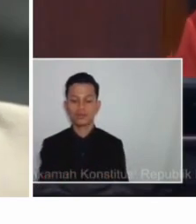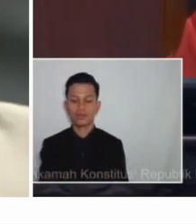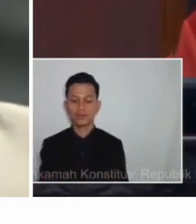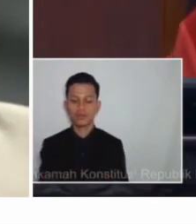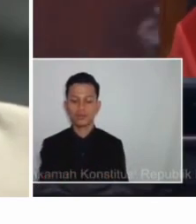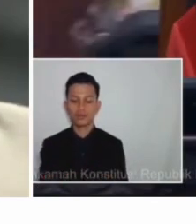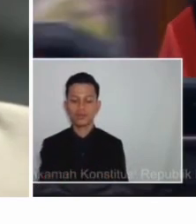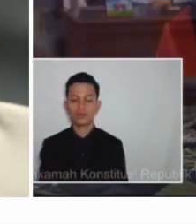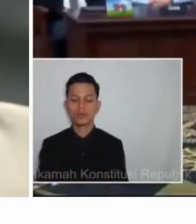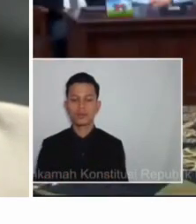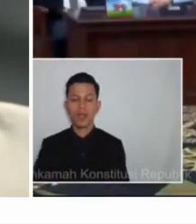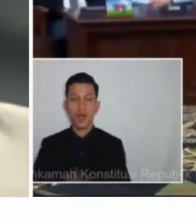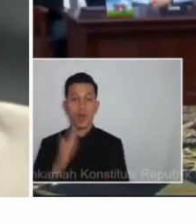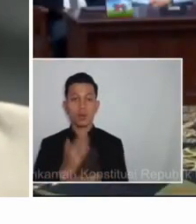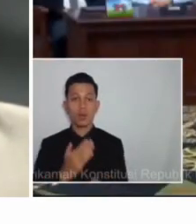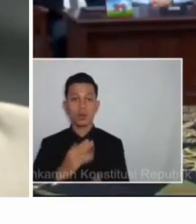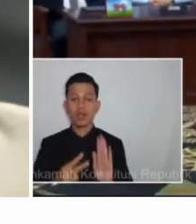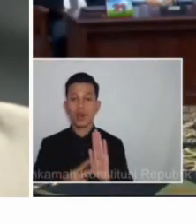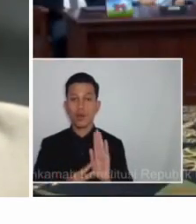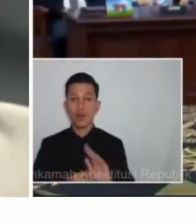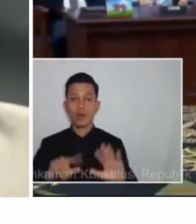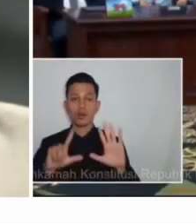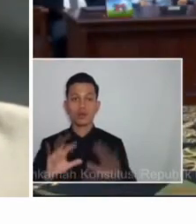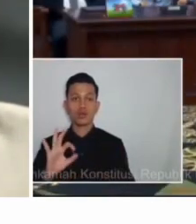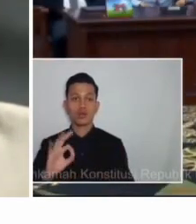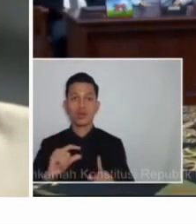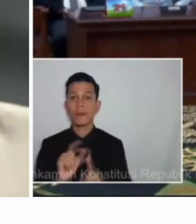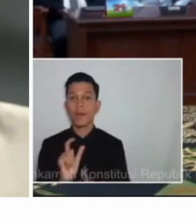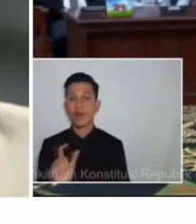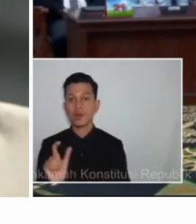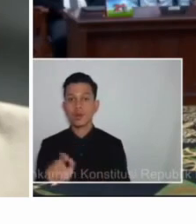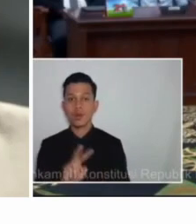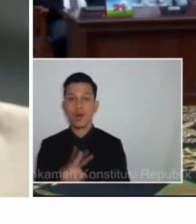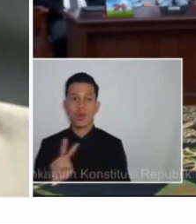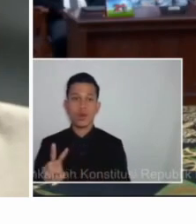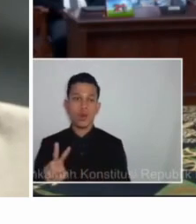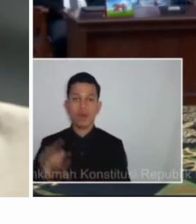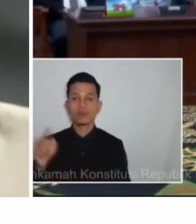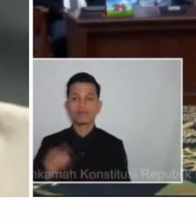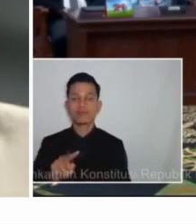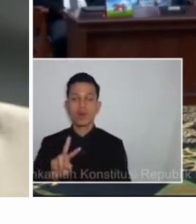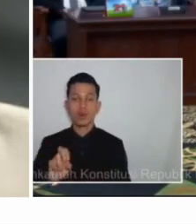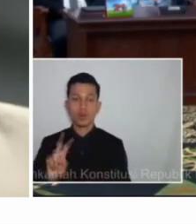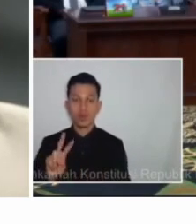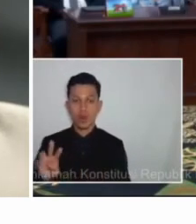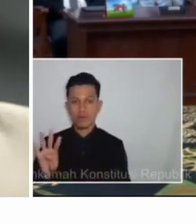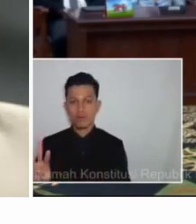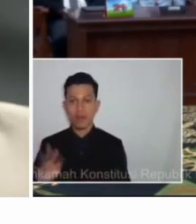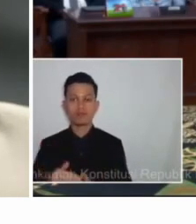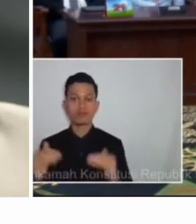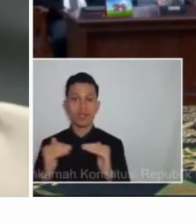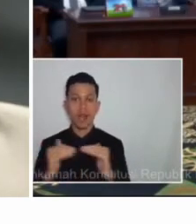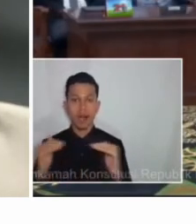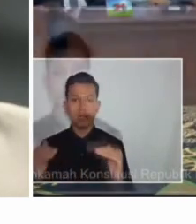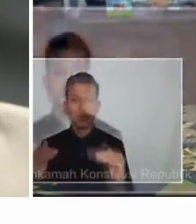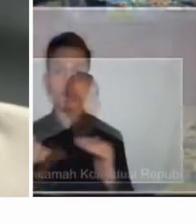prinsipnya eh dinamika ini terus kita cermati sampai nanti ada keputusan eh final eh terkait